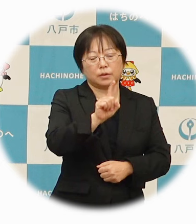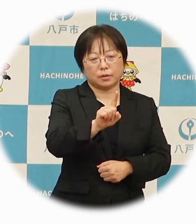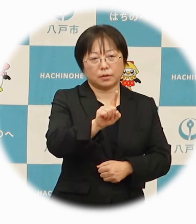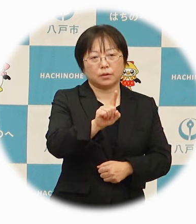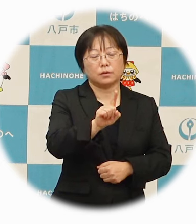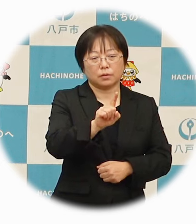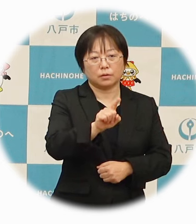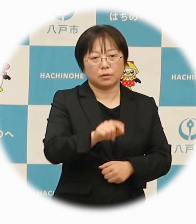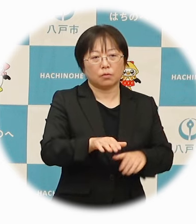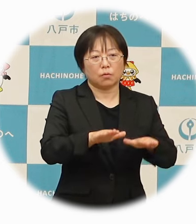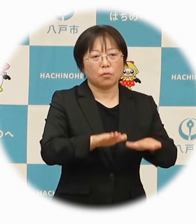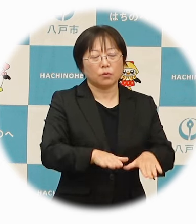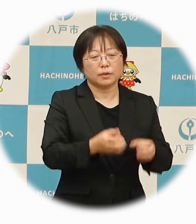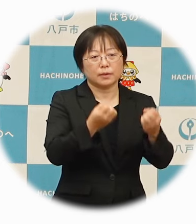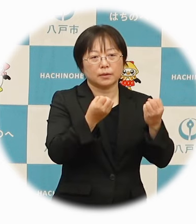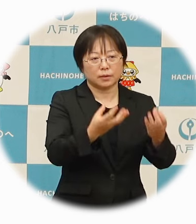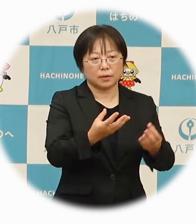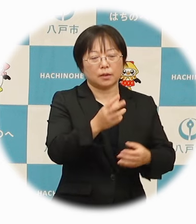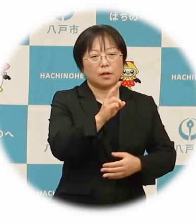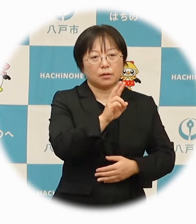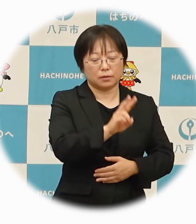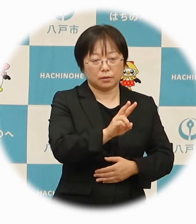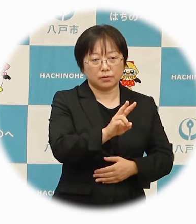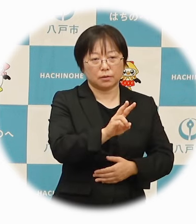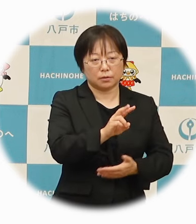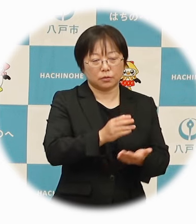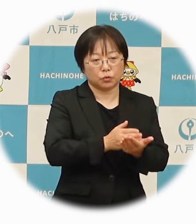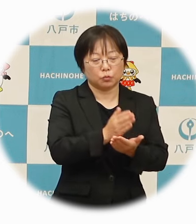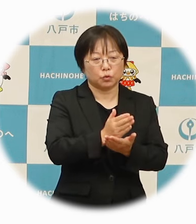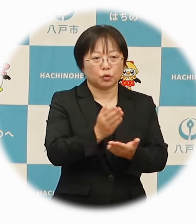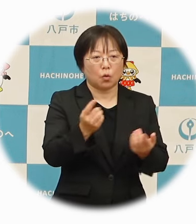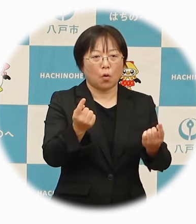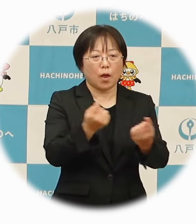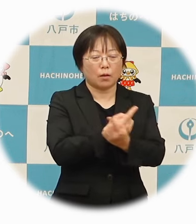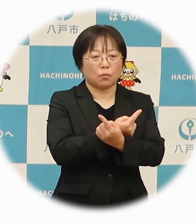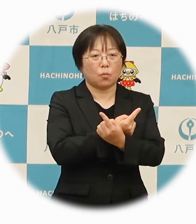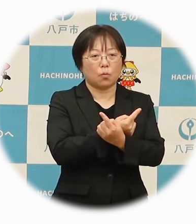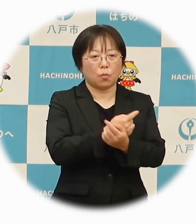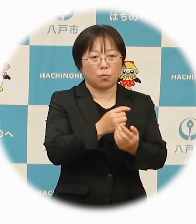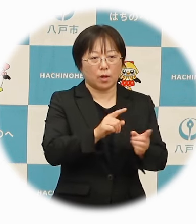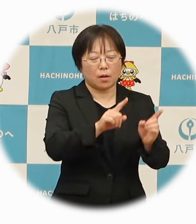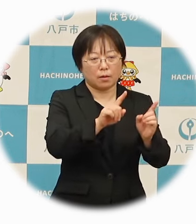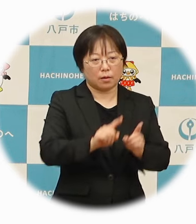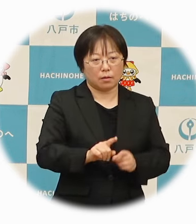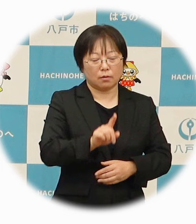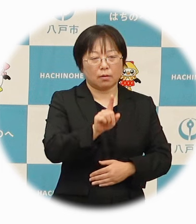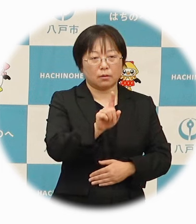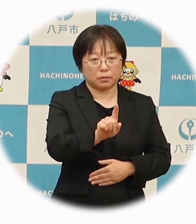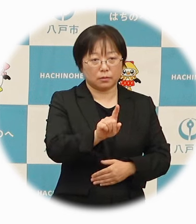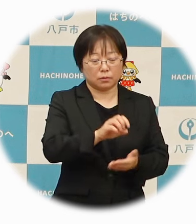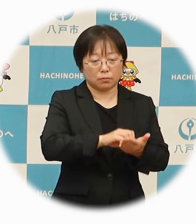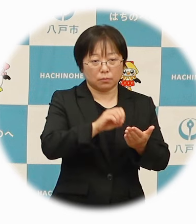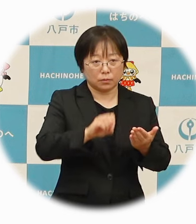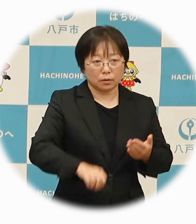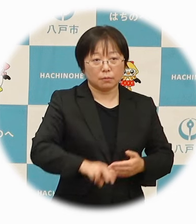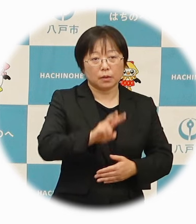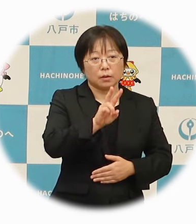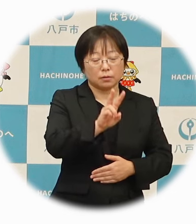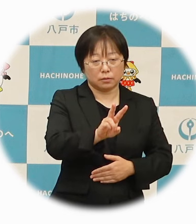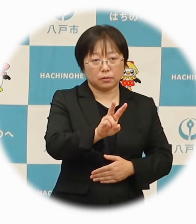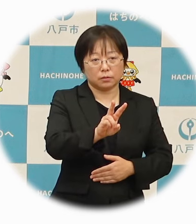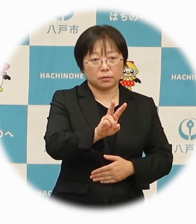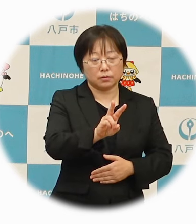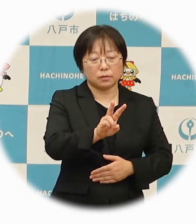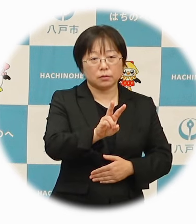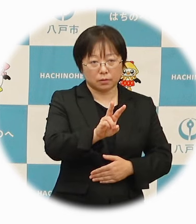に対して新規事項が2件区分変更による減が1件取りやめが2件